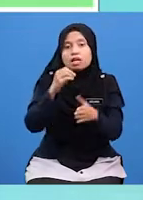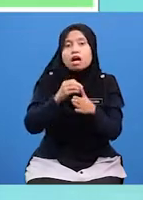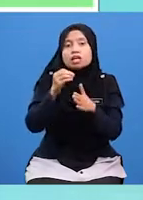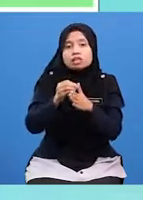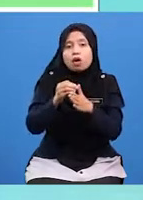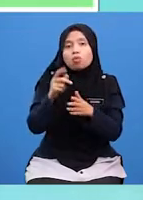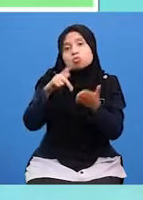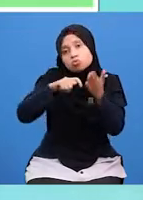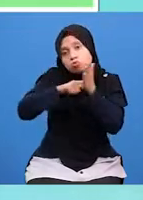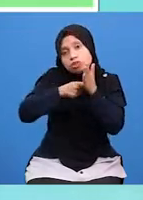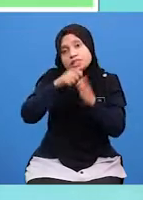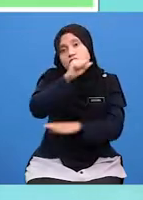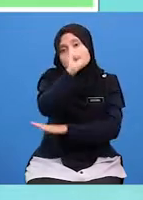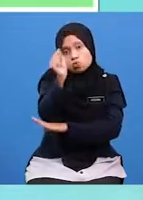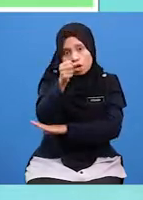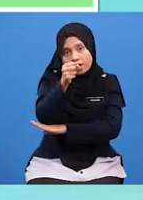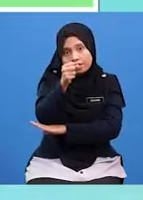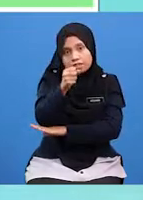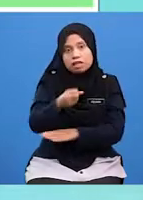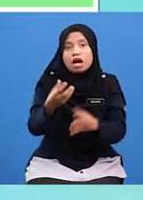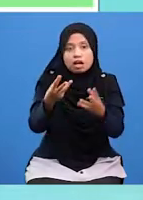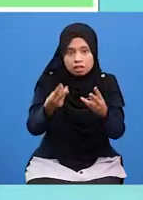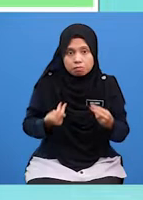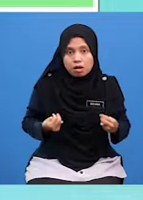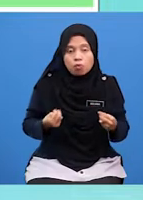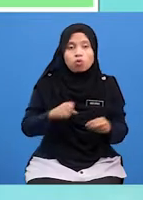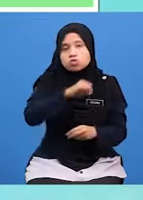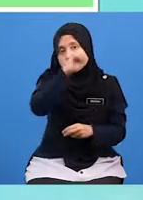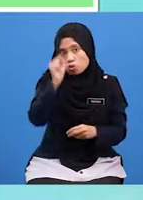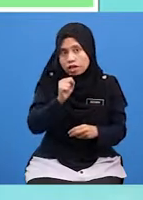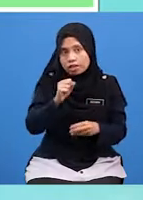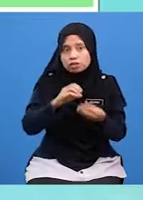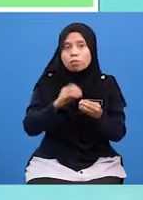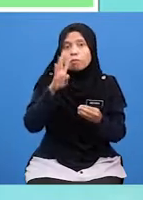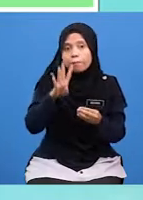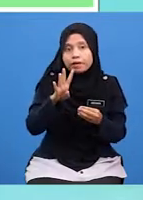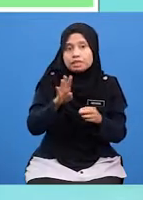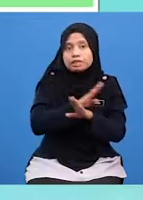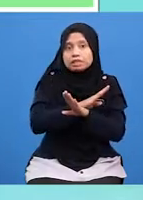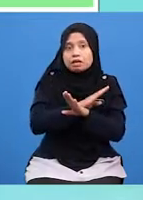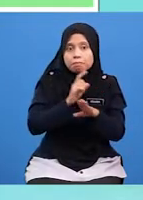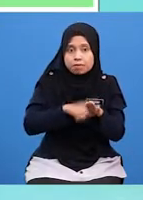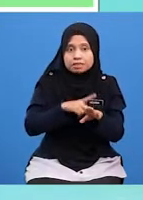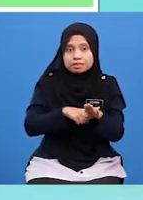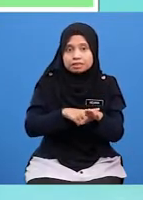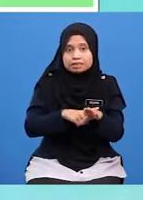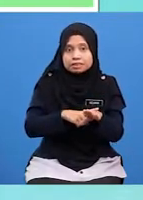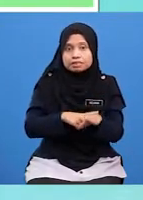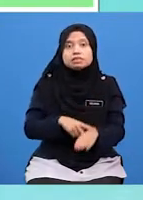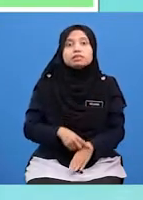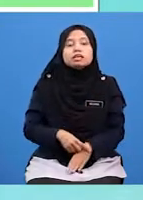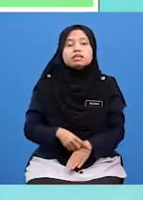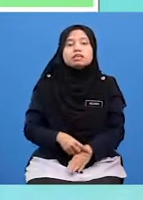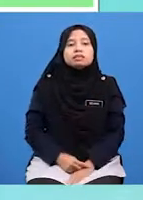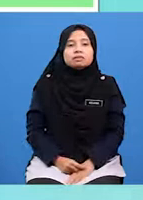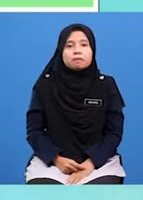atau kunci soalan, ketiga, kehendak soalan, dan yang keempat, jangka waktu atau time